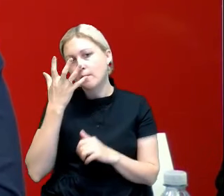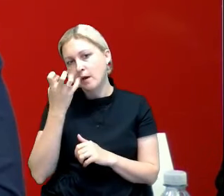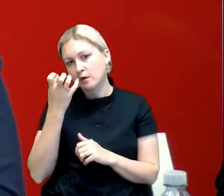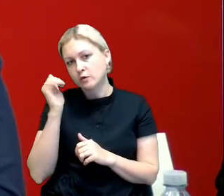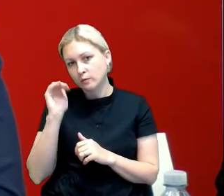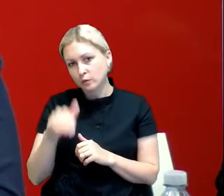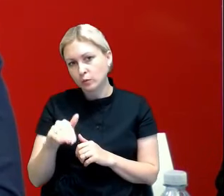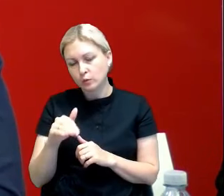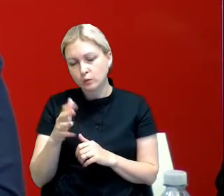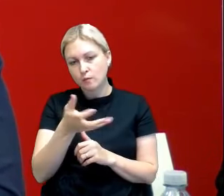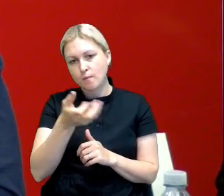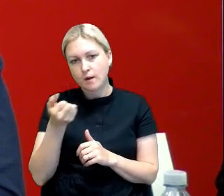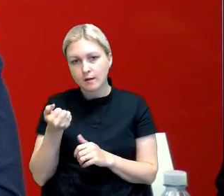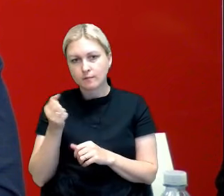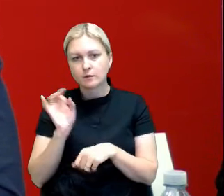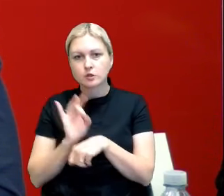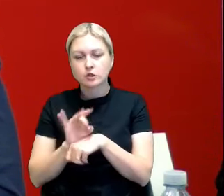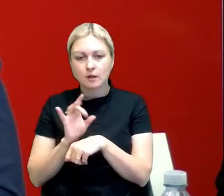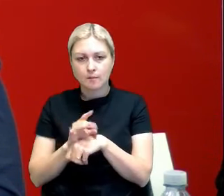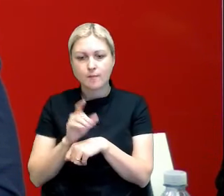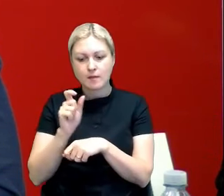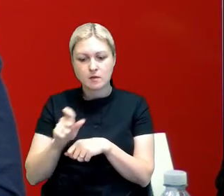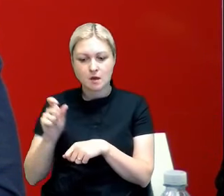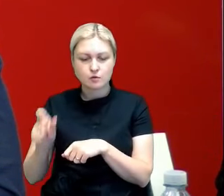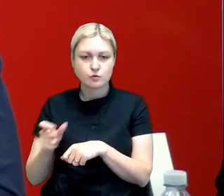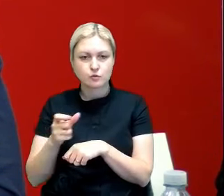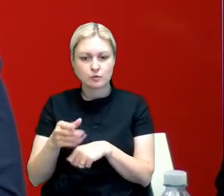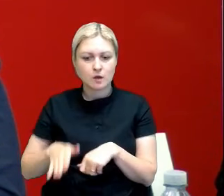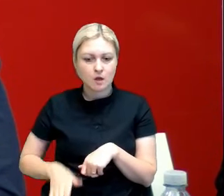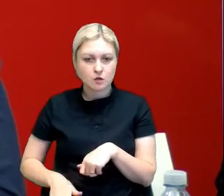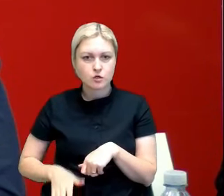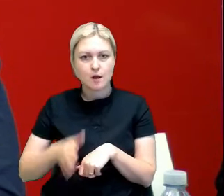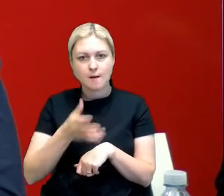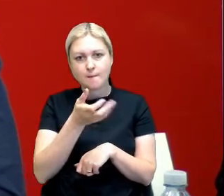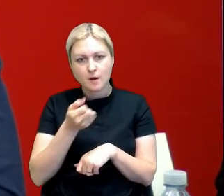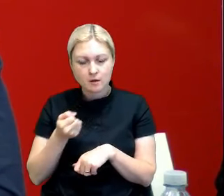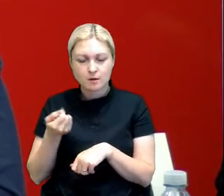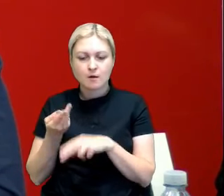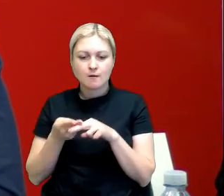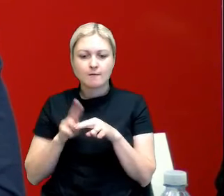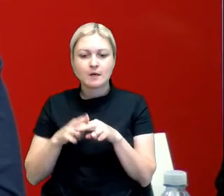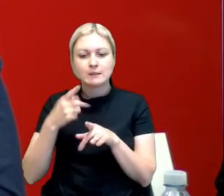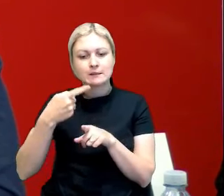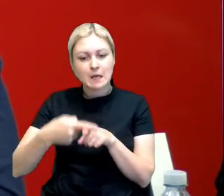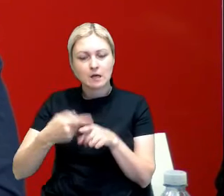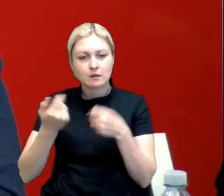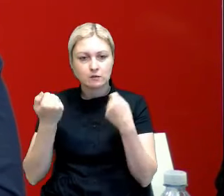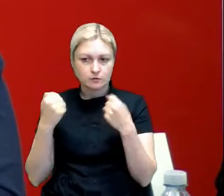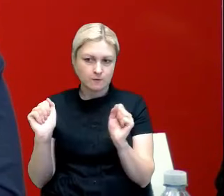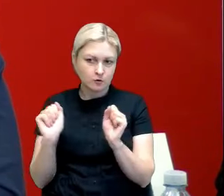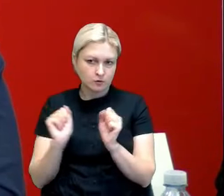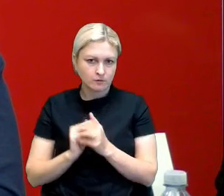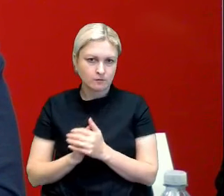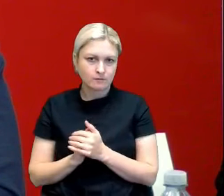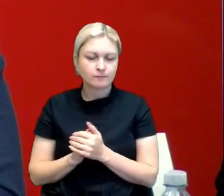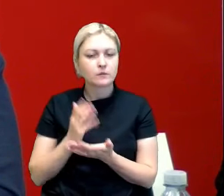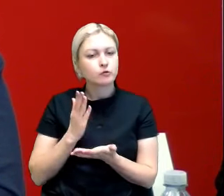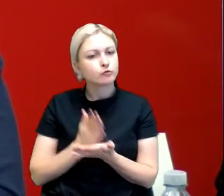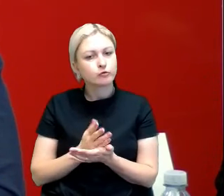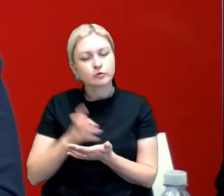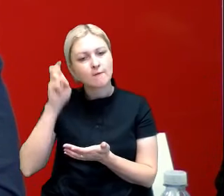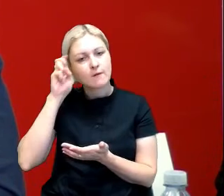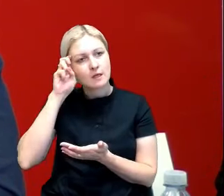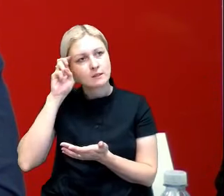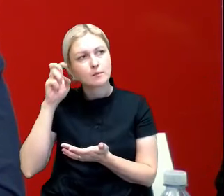klaipėdiečių kišenės ir sumokėti už šitos sankryžos užbaigimą tai turim tokį valstybinį požiūrį